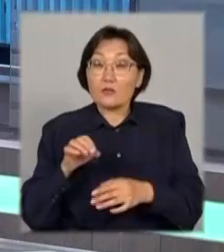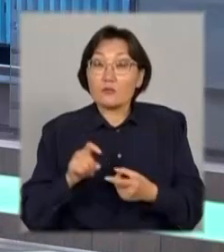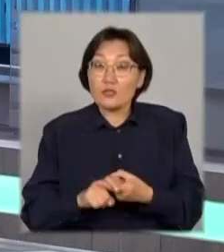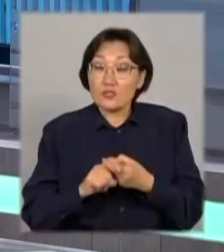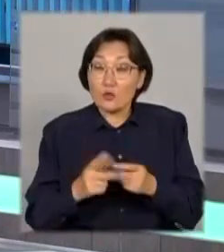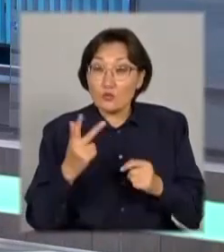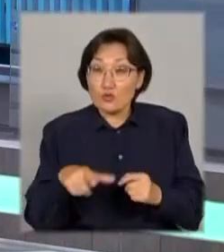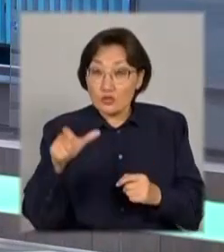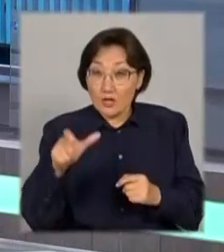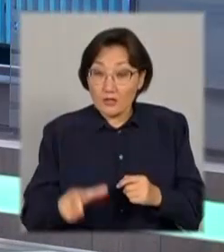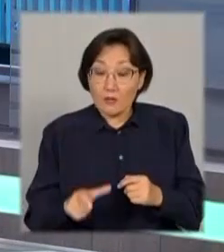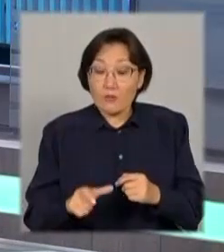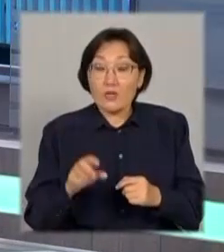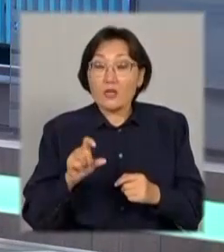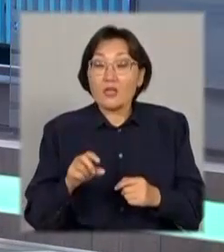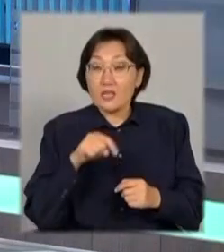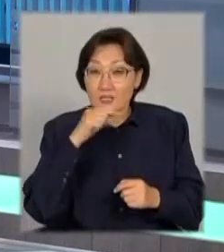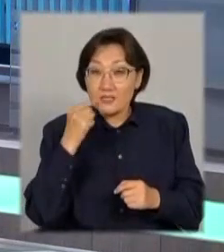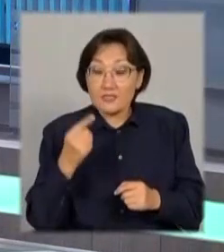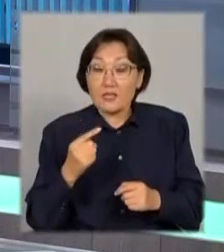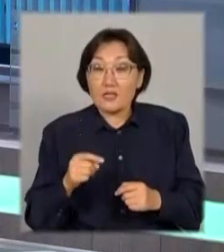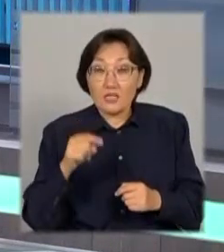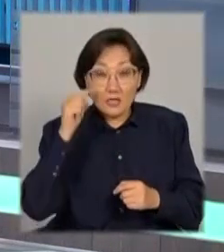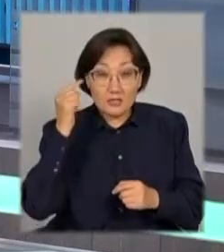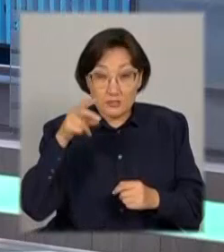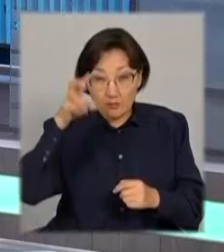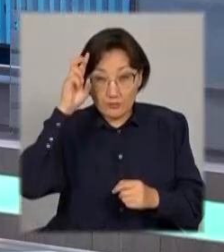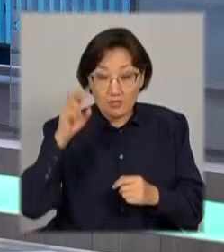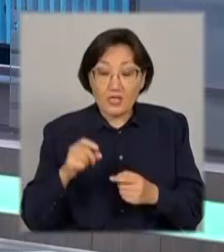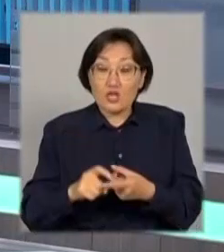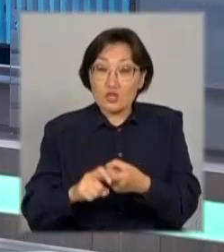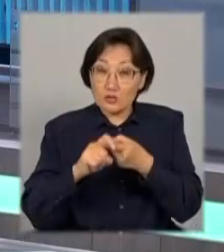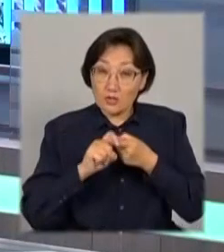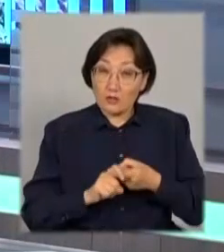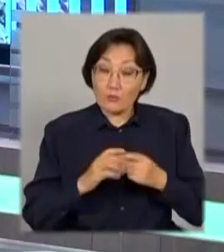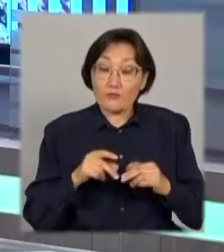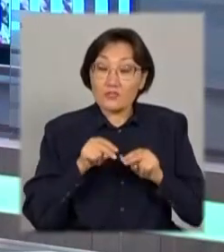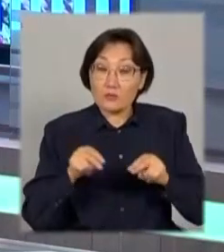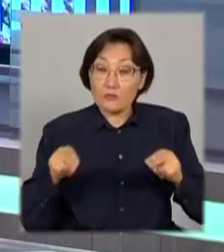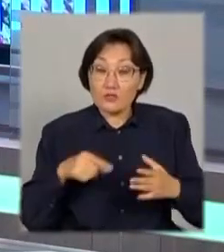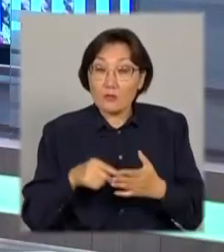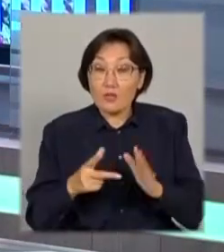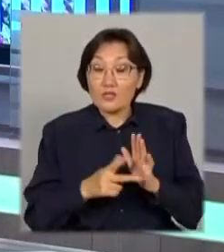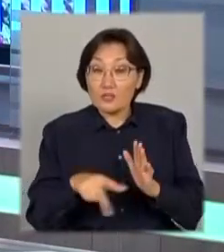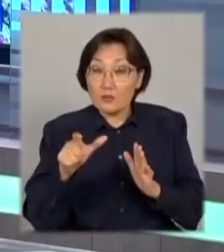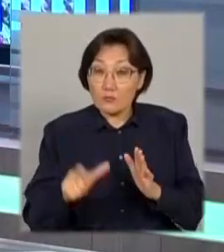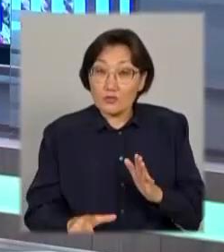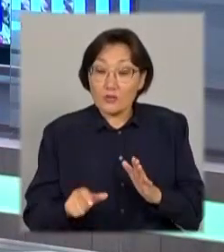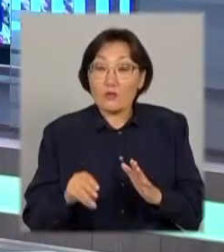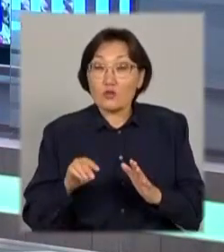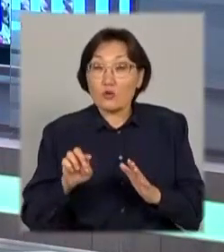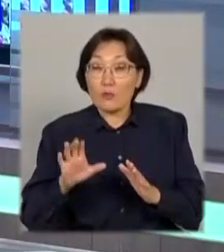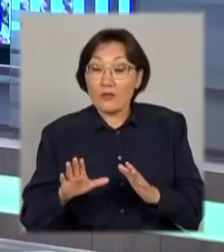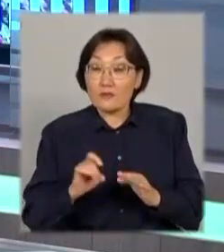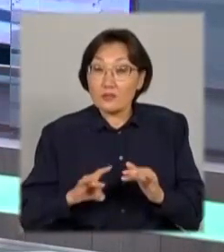әкімдік оларға баспана алу жөніндегі мемлекеттік сатып алудың тоқтап қалғанын айтыпты. Ал тұрғындар беріп қойған ақшаларын